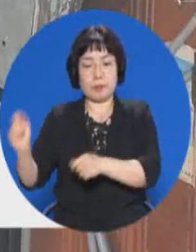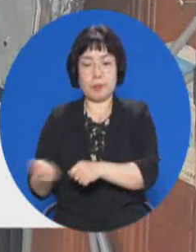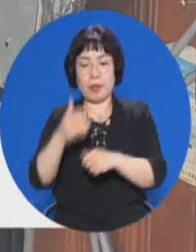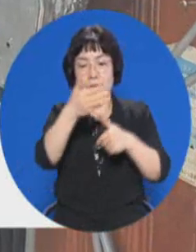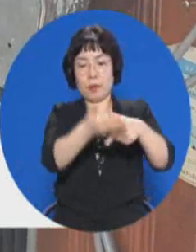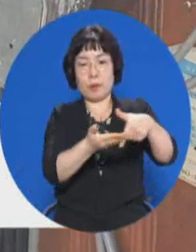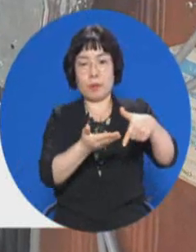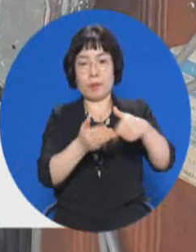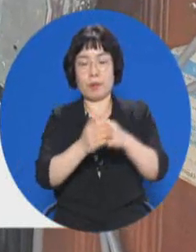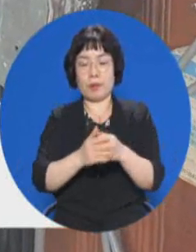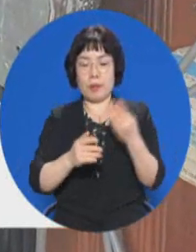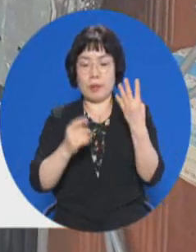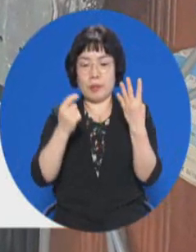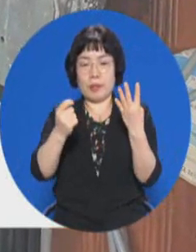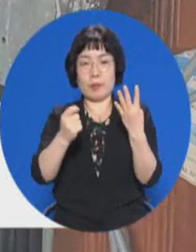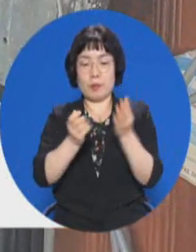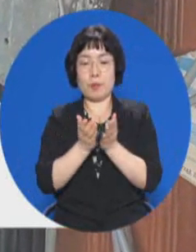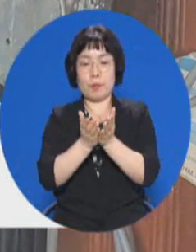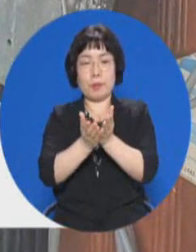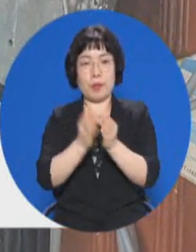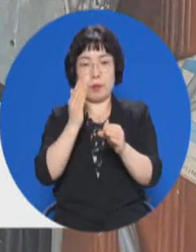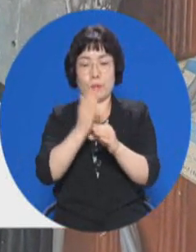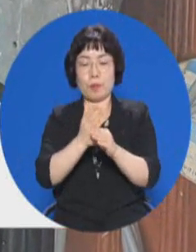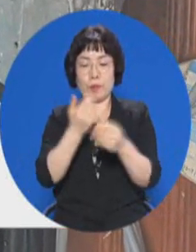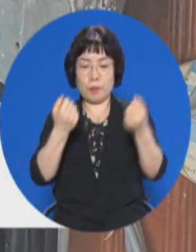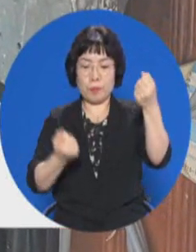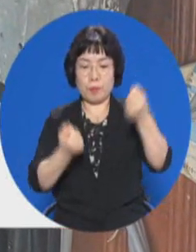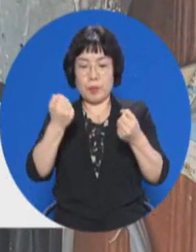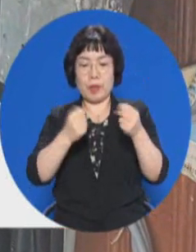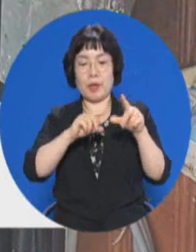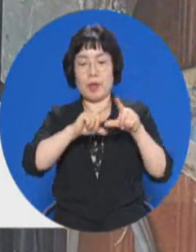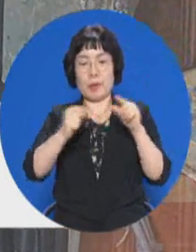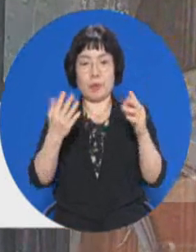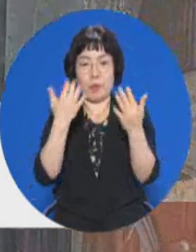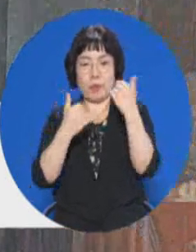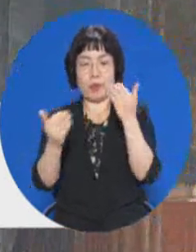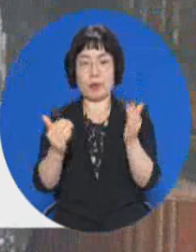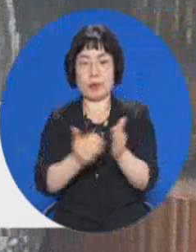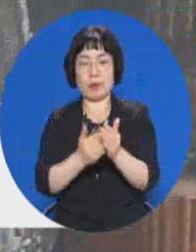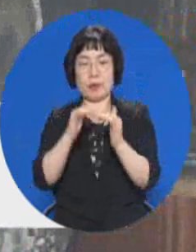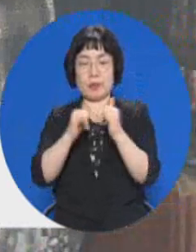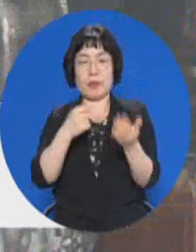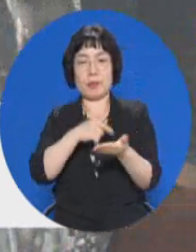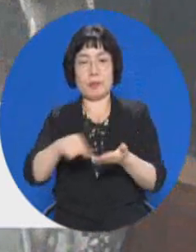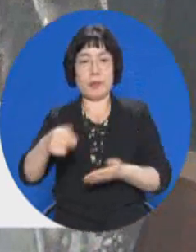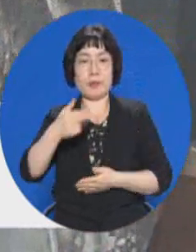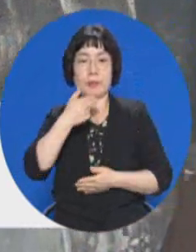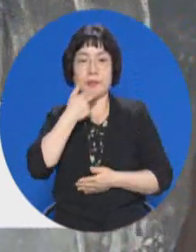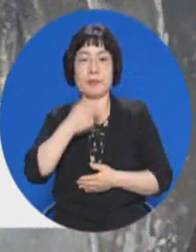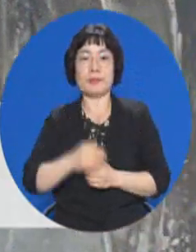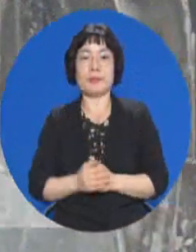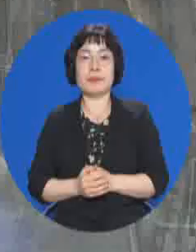해상에서도 4톤급 어선에서 불이 나 조타실 일부가 불에 탔지만 인명피해는 없었습니다.